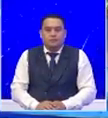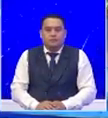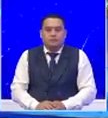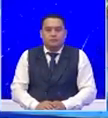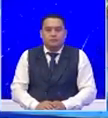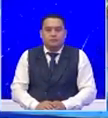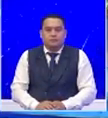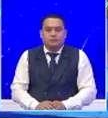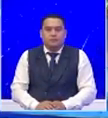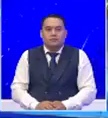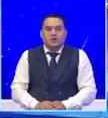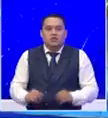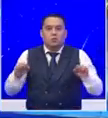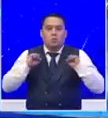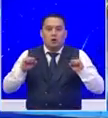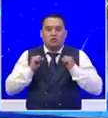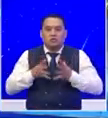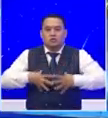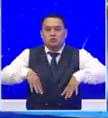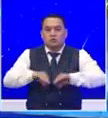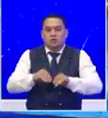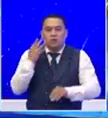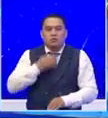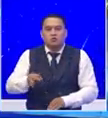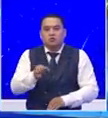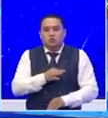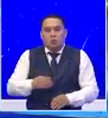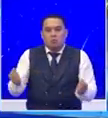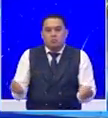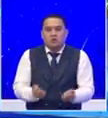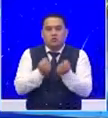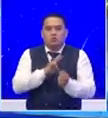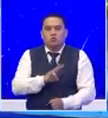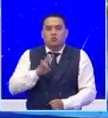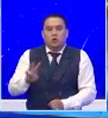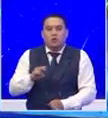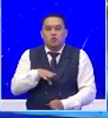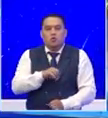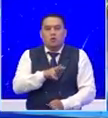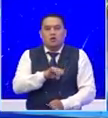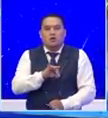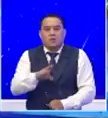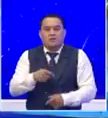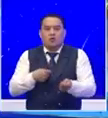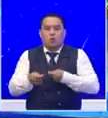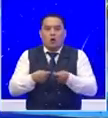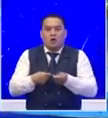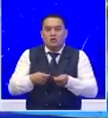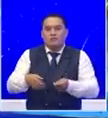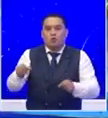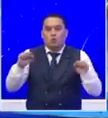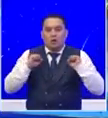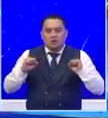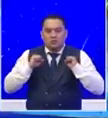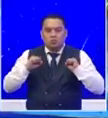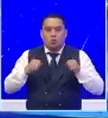Продолжение темы. От имени спортивного сообщества «Край ЖТСУ» выразил слова поддержки Нурсултану Назарбаеву Нурбака Тенисбаев.